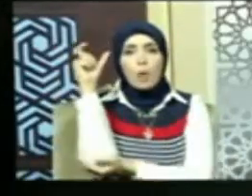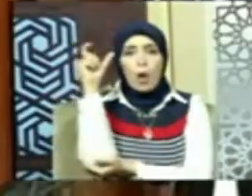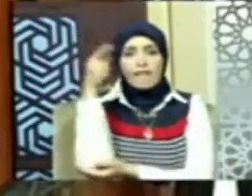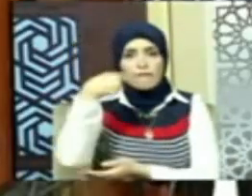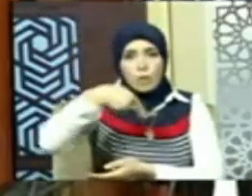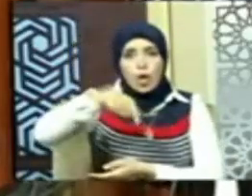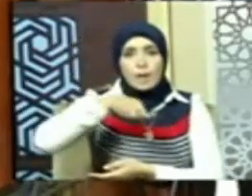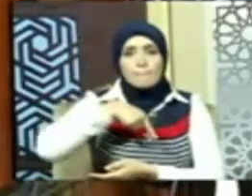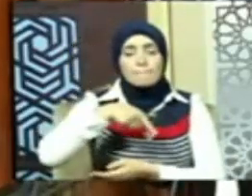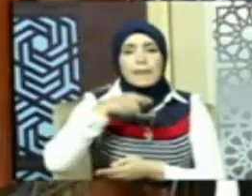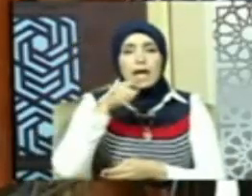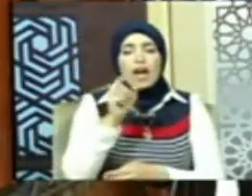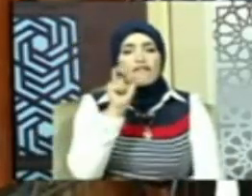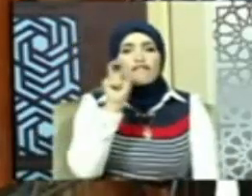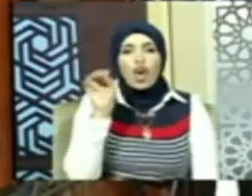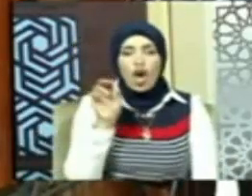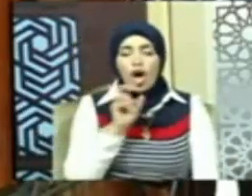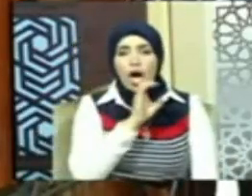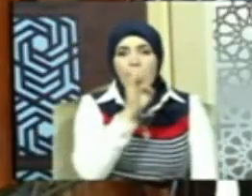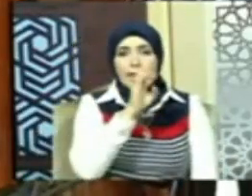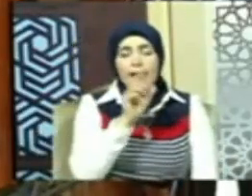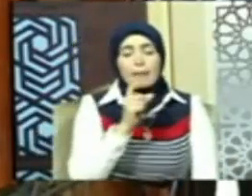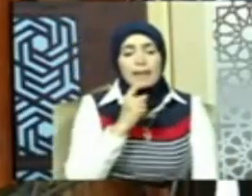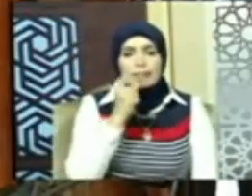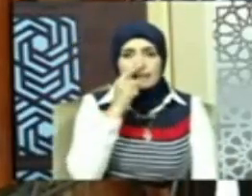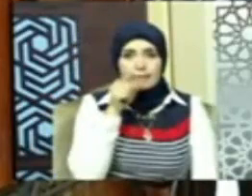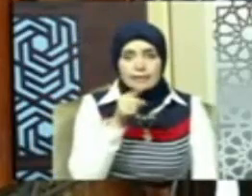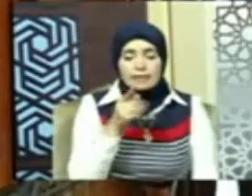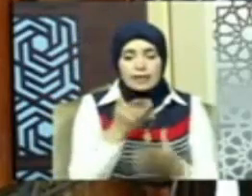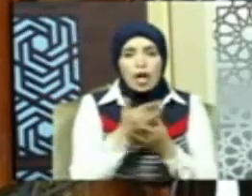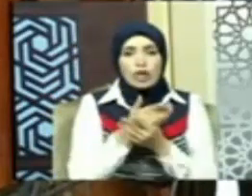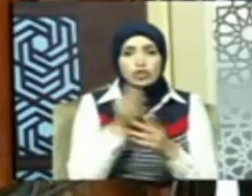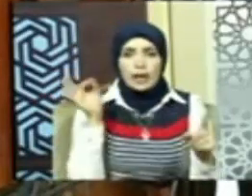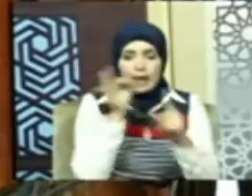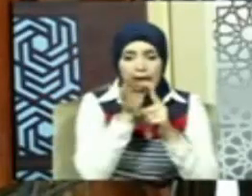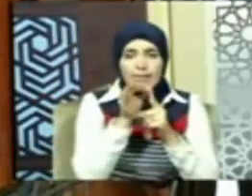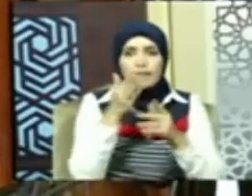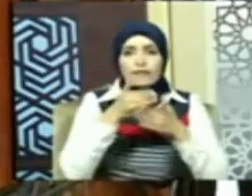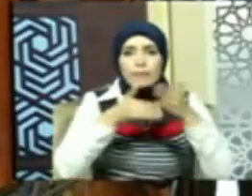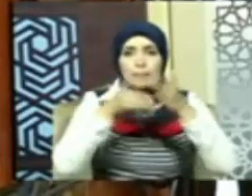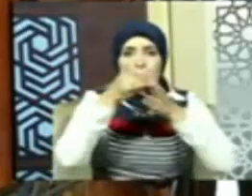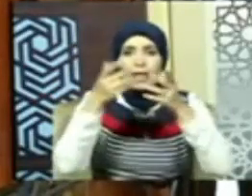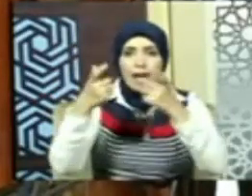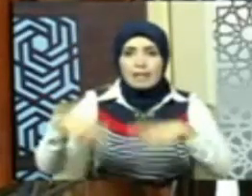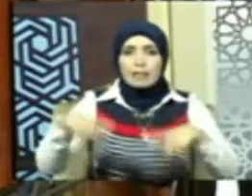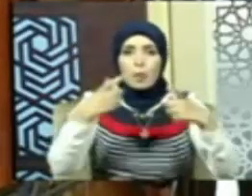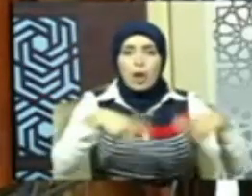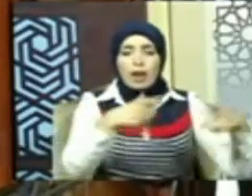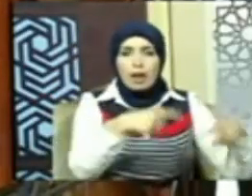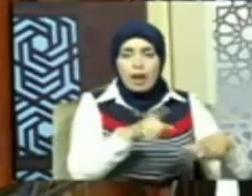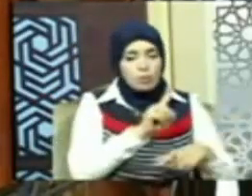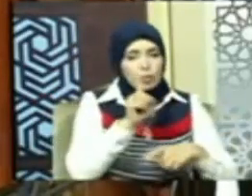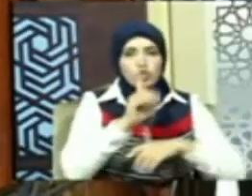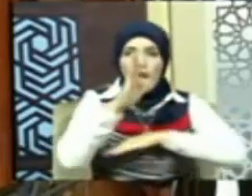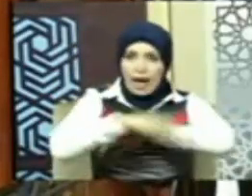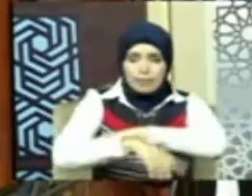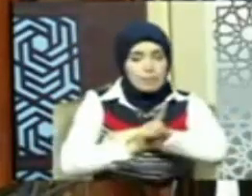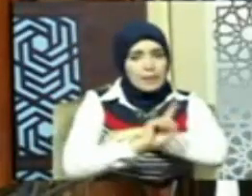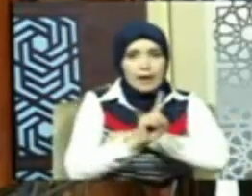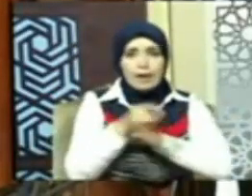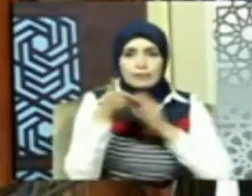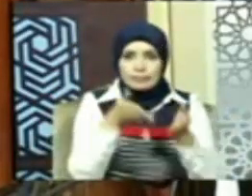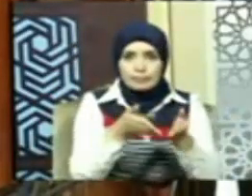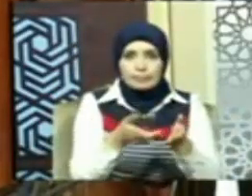الدول، بناء الدول وليس هدم الدول، رؤية فقهية عصرية لنضحض بالدليل